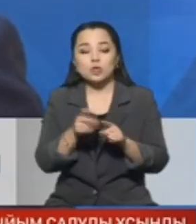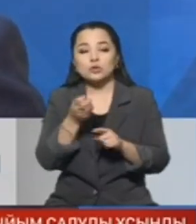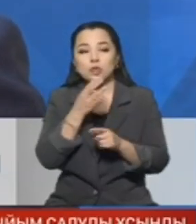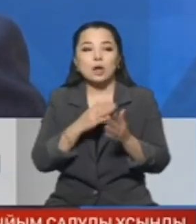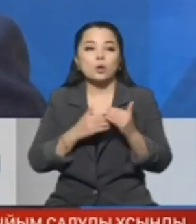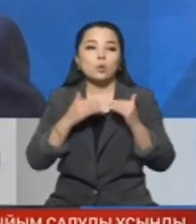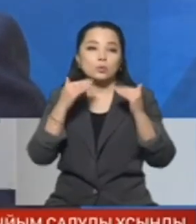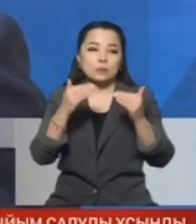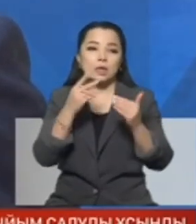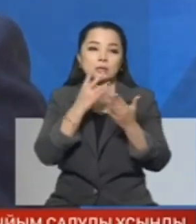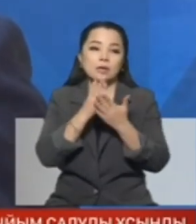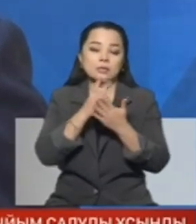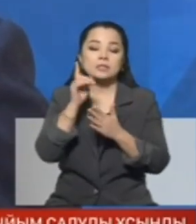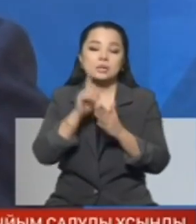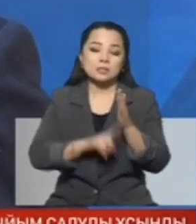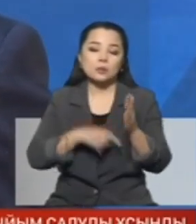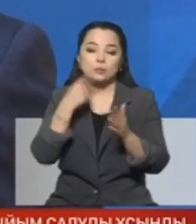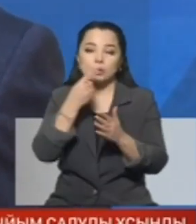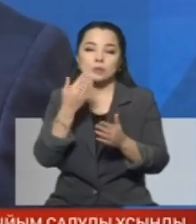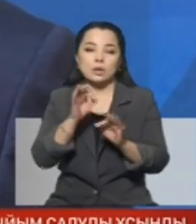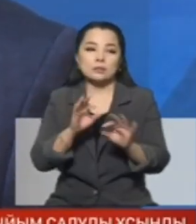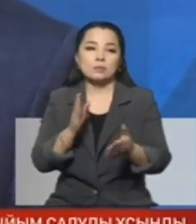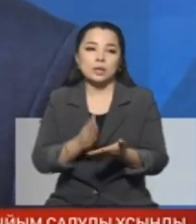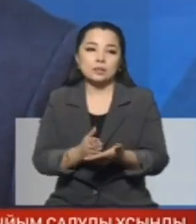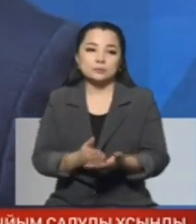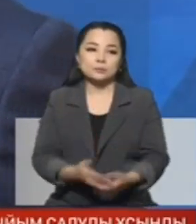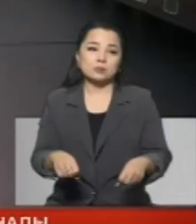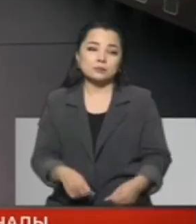жақсы өсті деп сенімді түрде айта аламын.